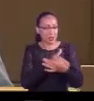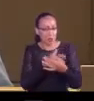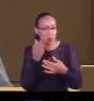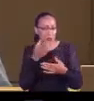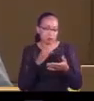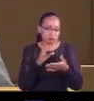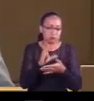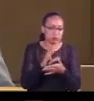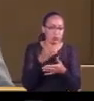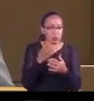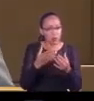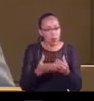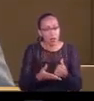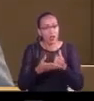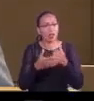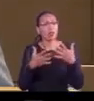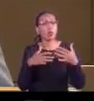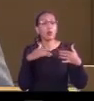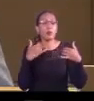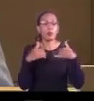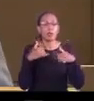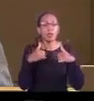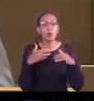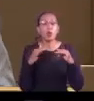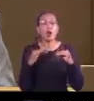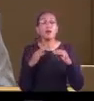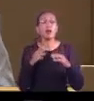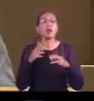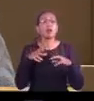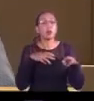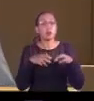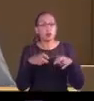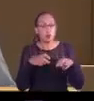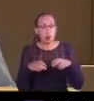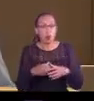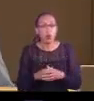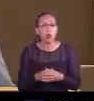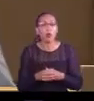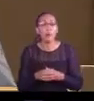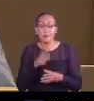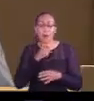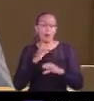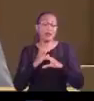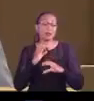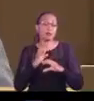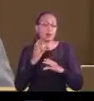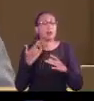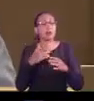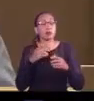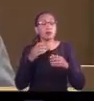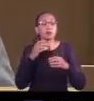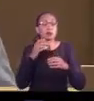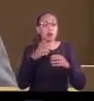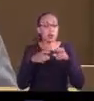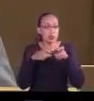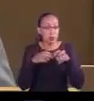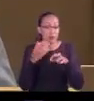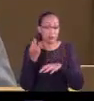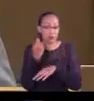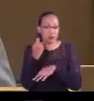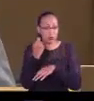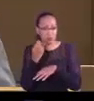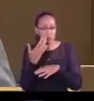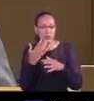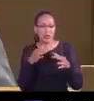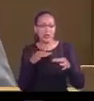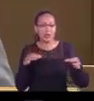aider au développement, la modernisation du transport, pas encore le TCSP, mais en tout cas le transport par bus, sur tout le territoire.